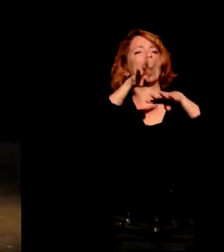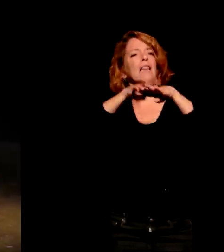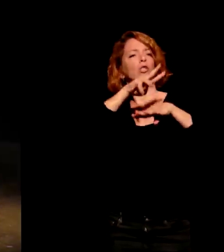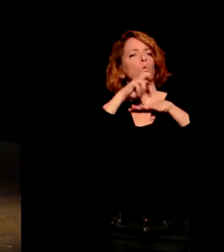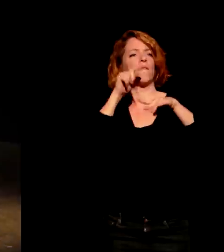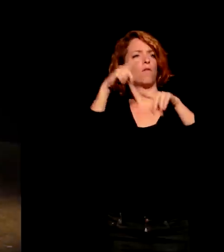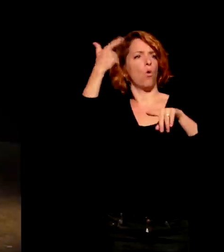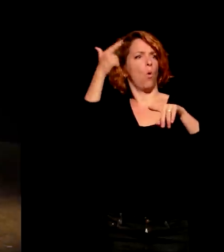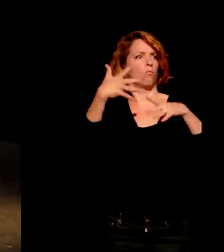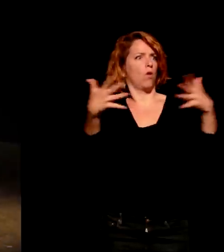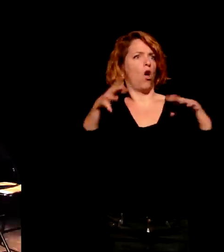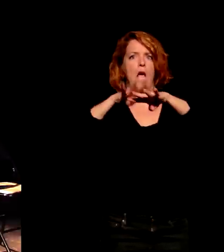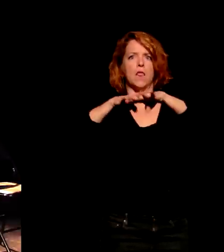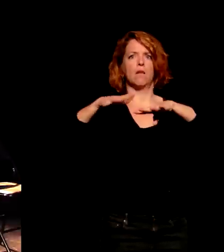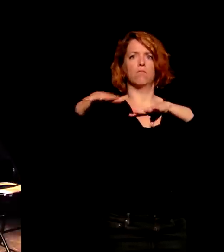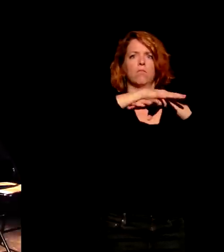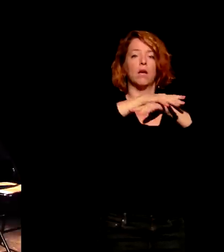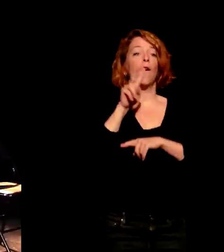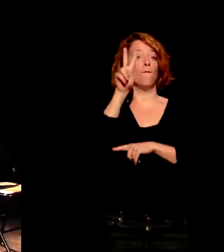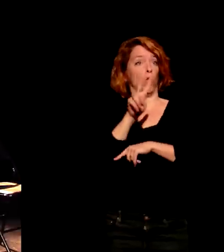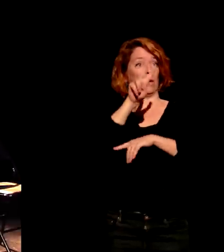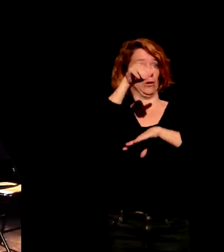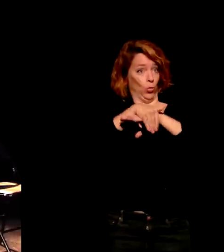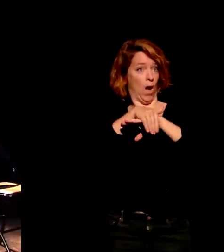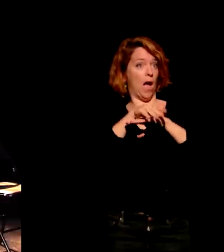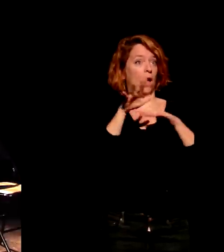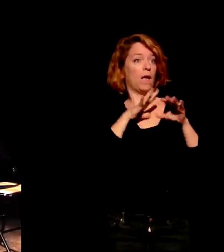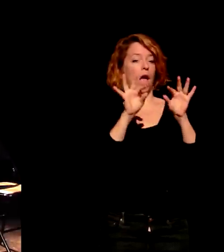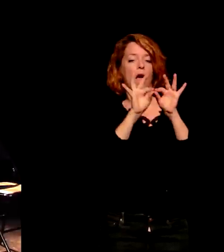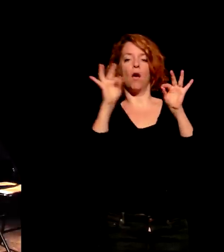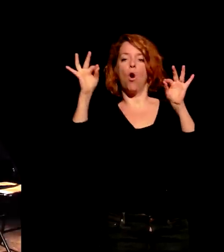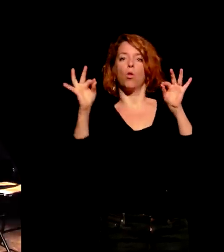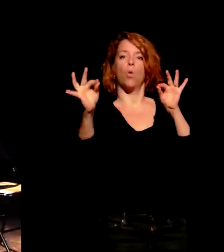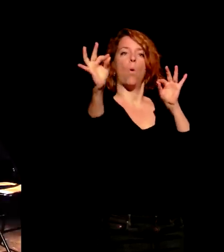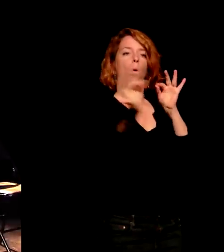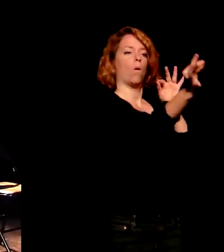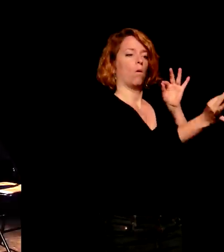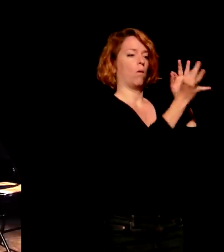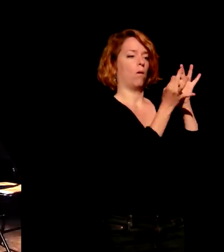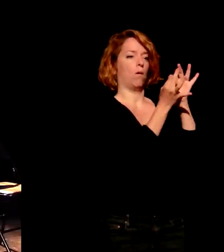même, ils ont installé un petit cordon qu'ils mettent le vendredi soir, comme ça, et qui dit à Dieu, voilà, là, c'est la maison.